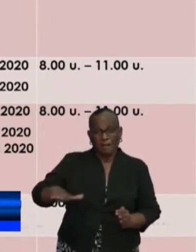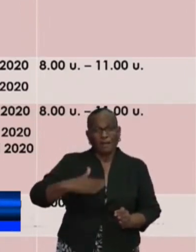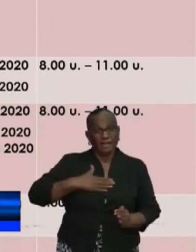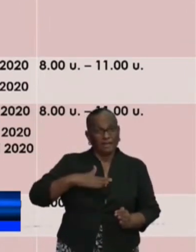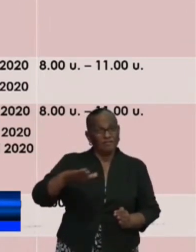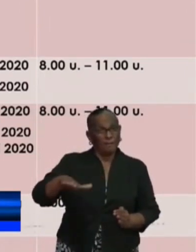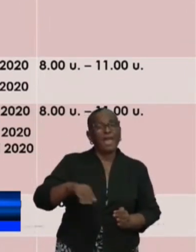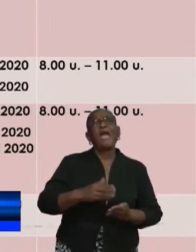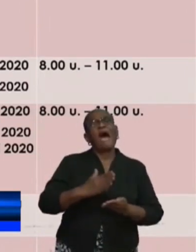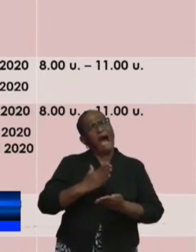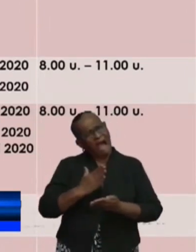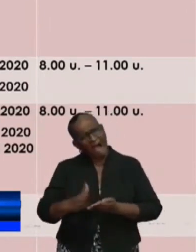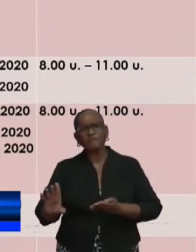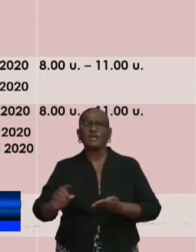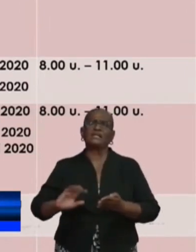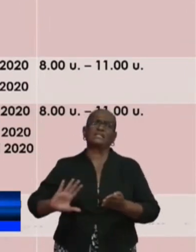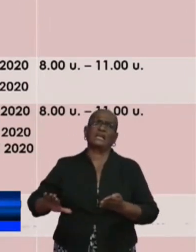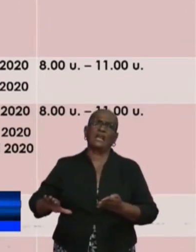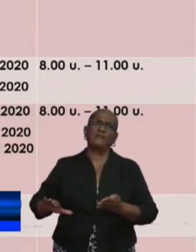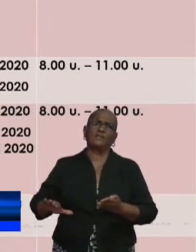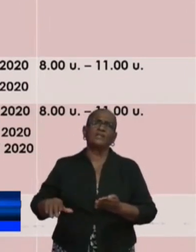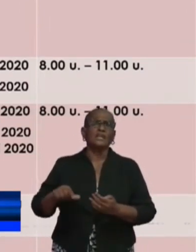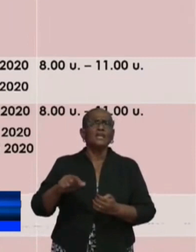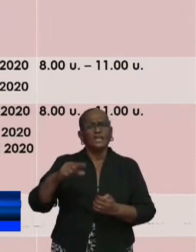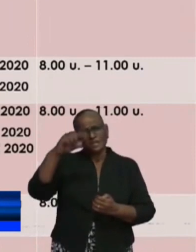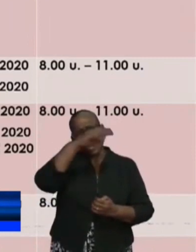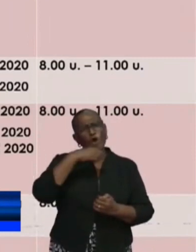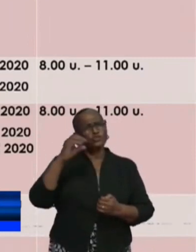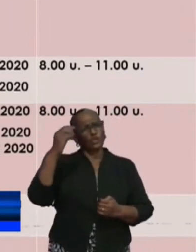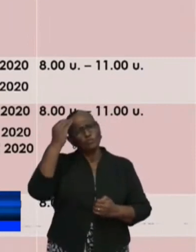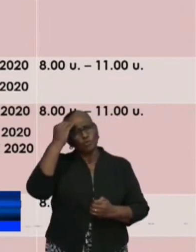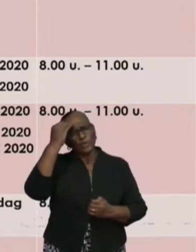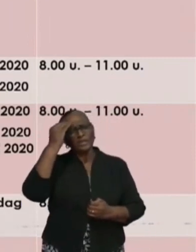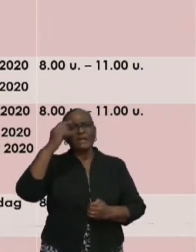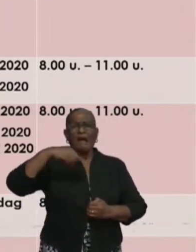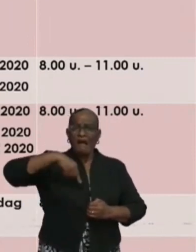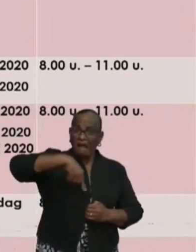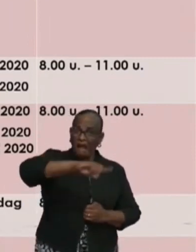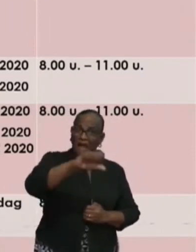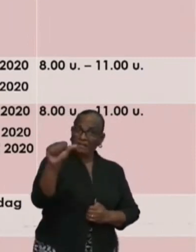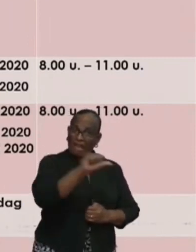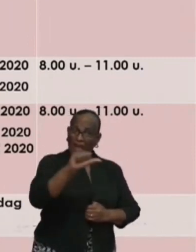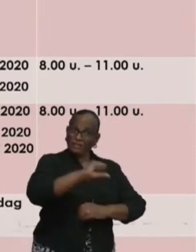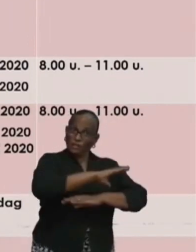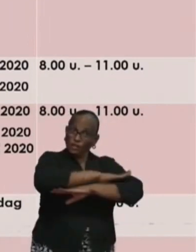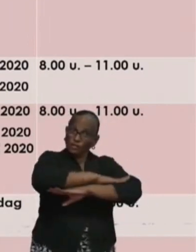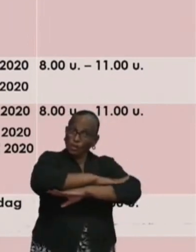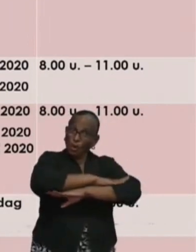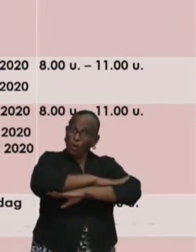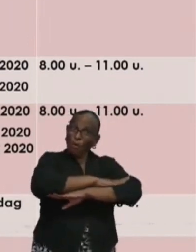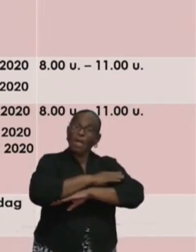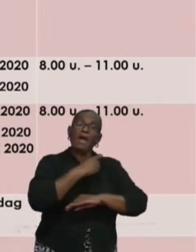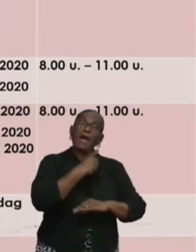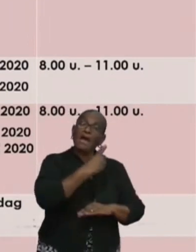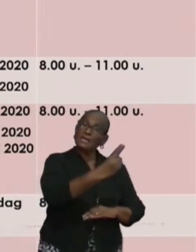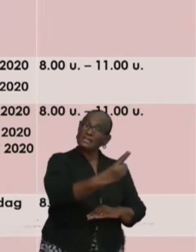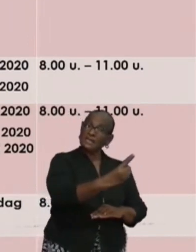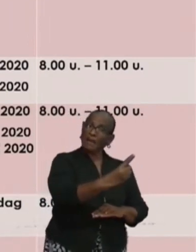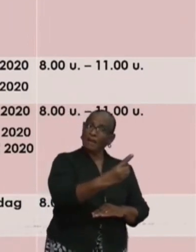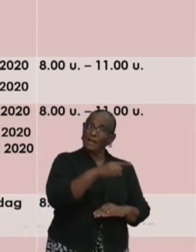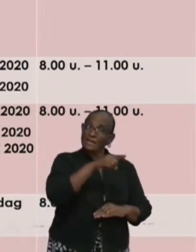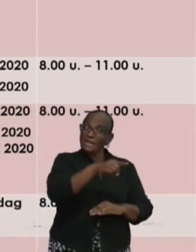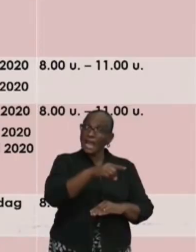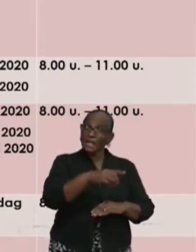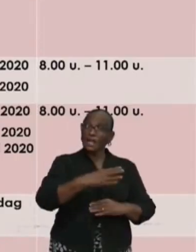B, dan moet u dus alvast naar school B gaan en nagaan van oké, school B heeft uw plek